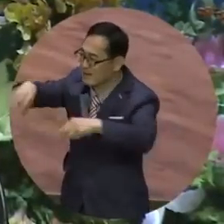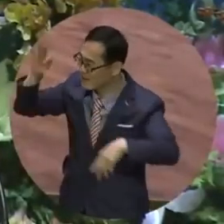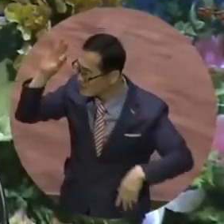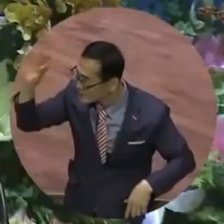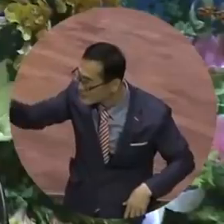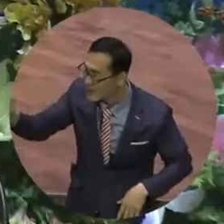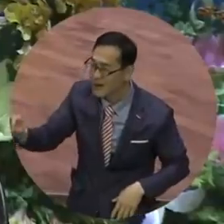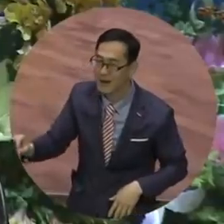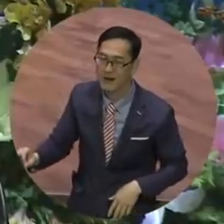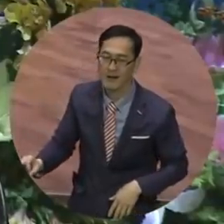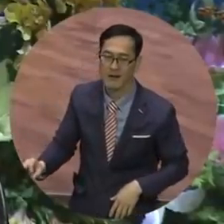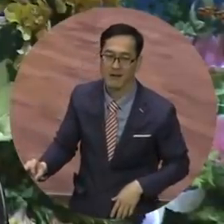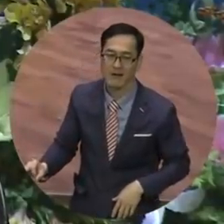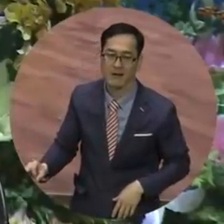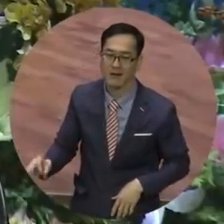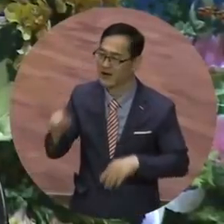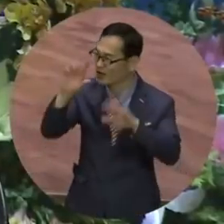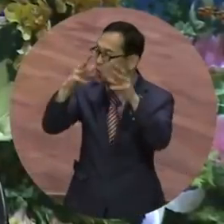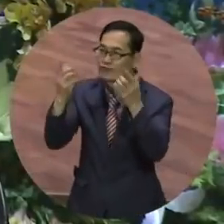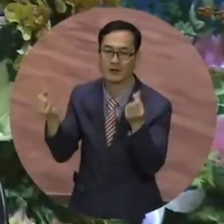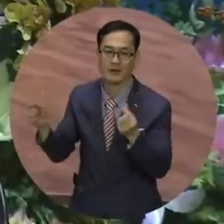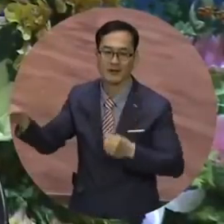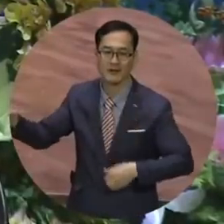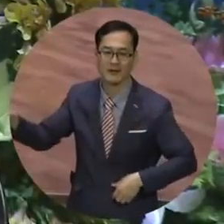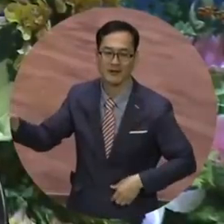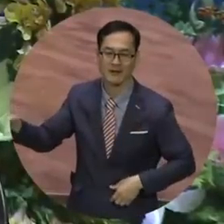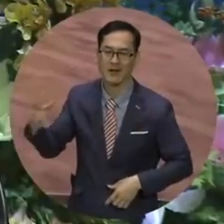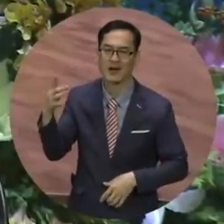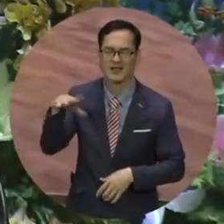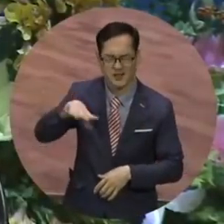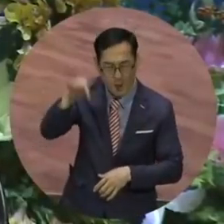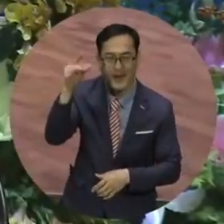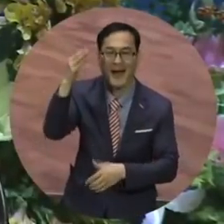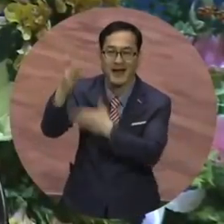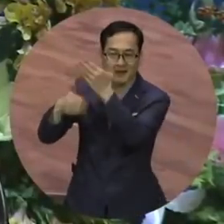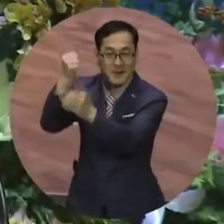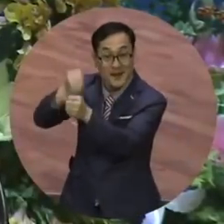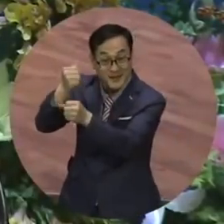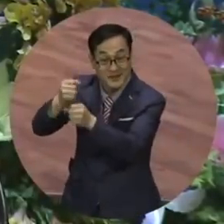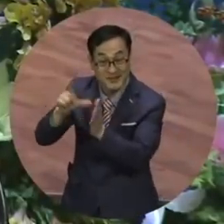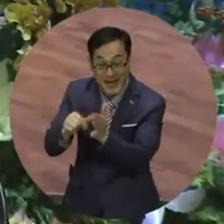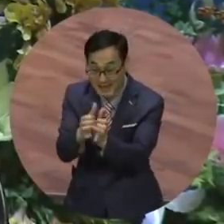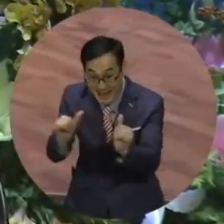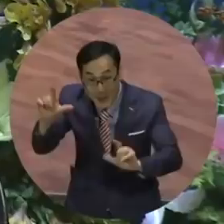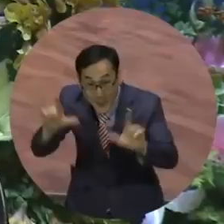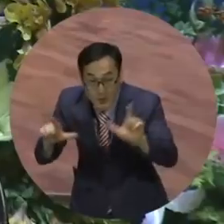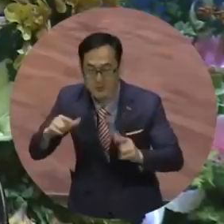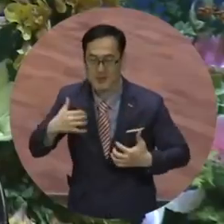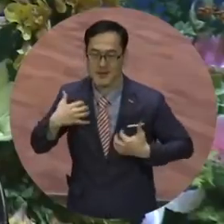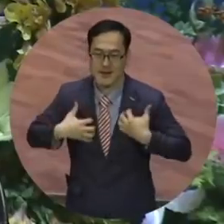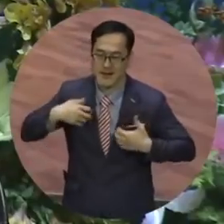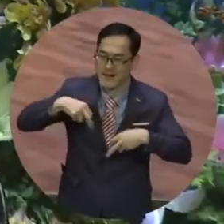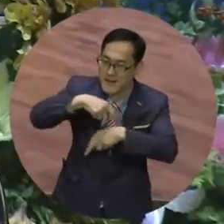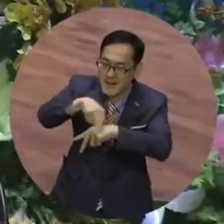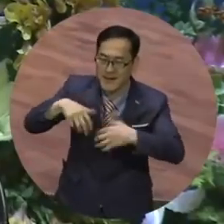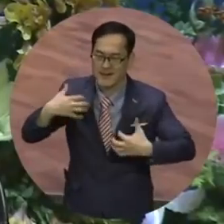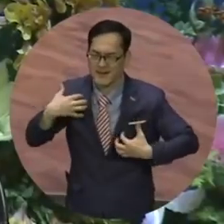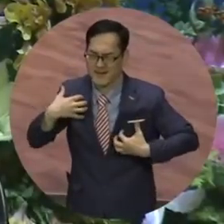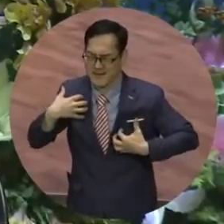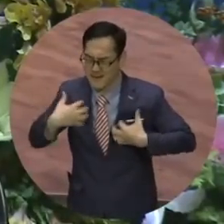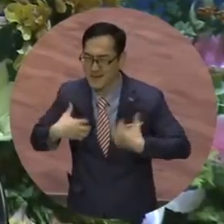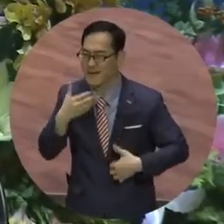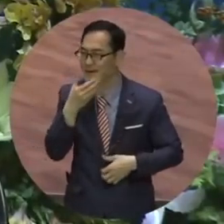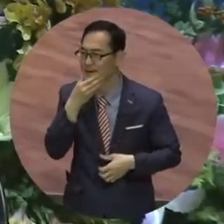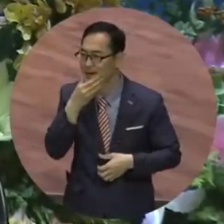이게 원래 창조했을 때 모습이었구나. 원래 창조할 때 하나님 백인들로